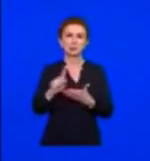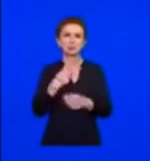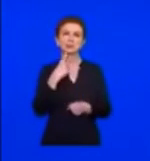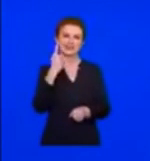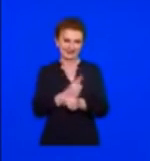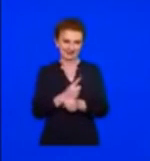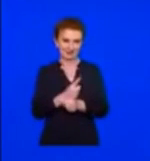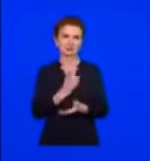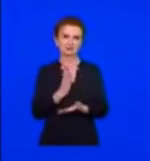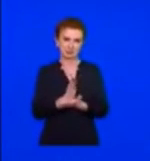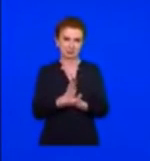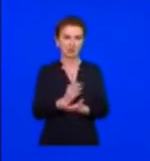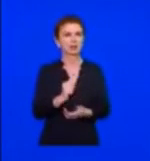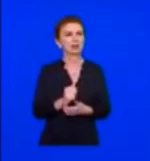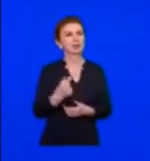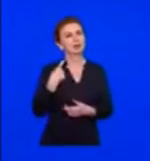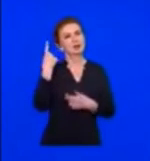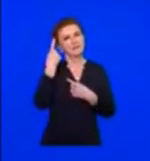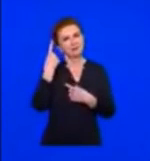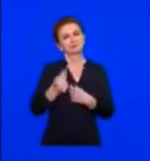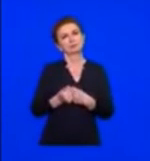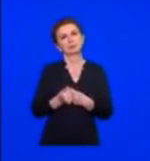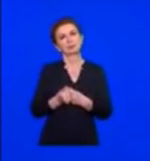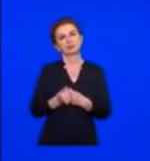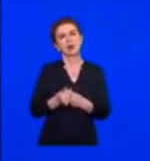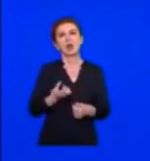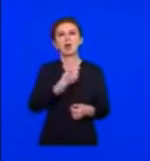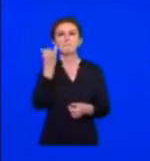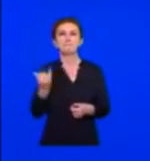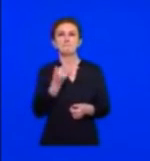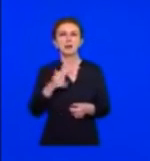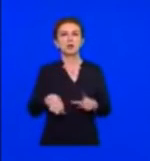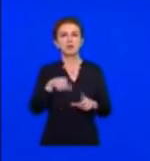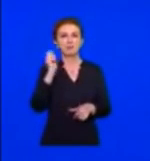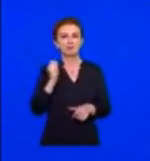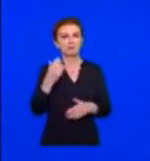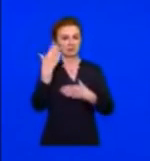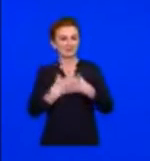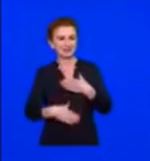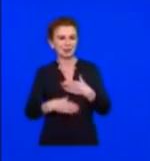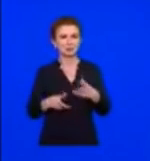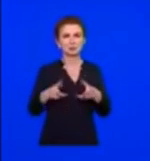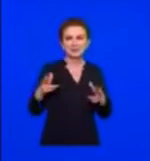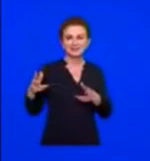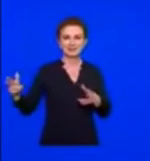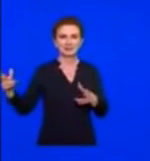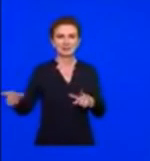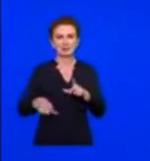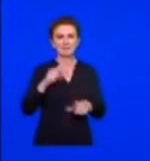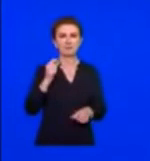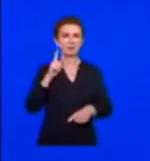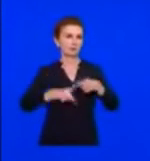Ja jestem przekonany, że te majowe wybory zakończą cykl wyborów politycznych, który rozpoczął się